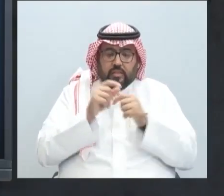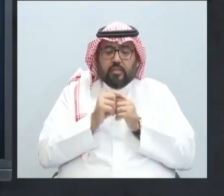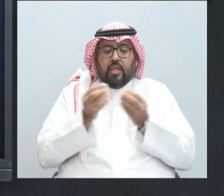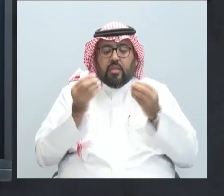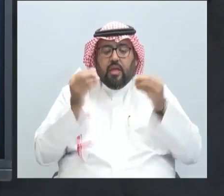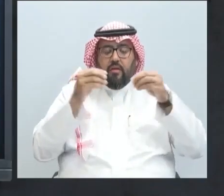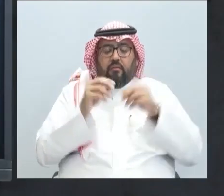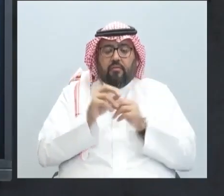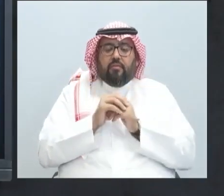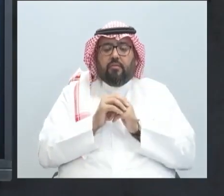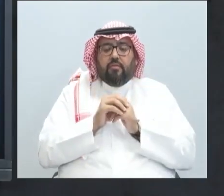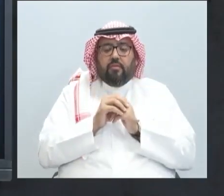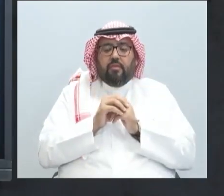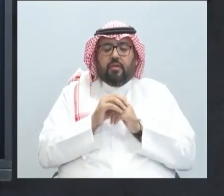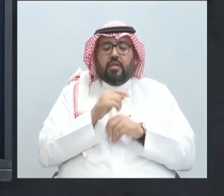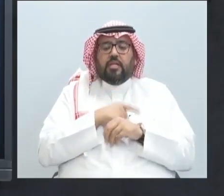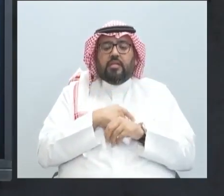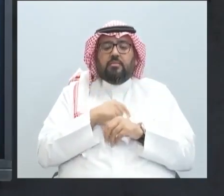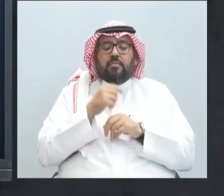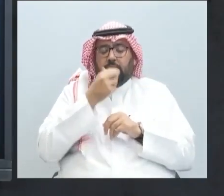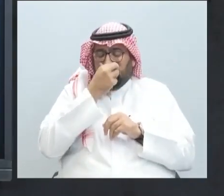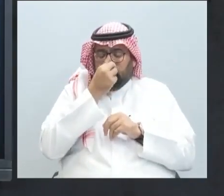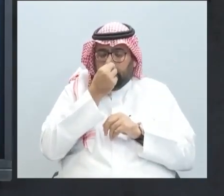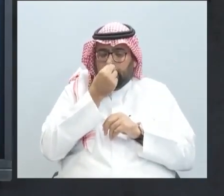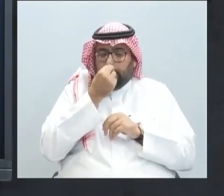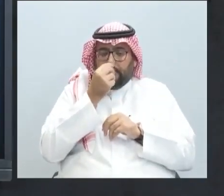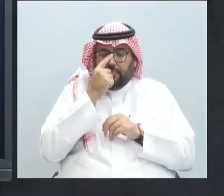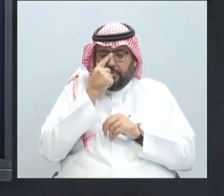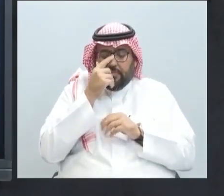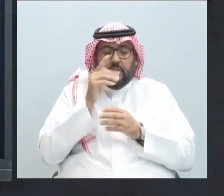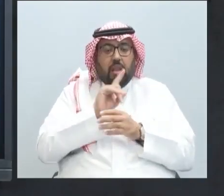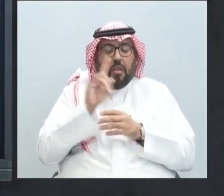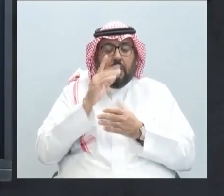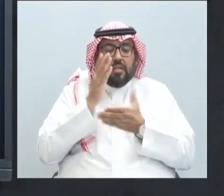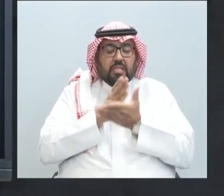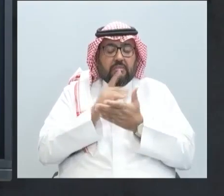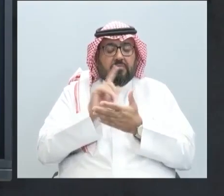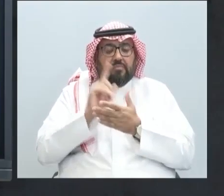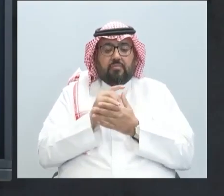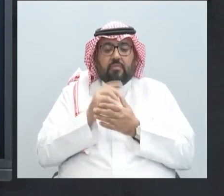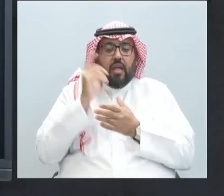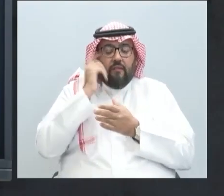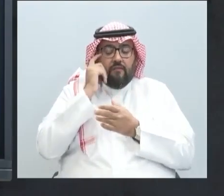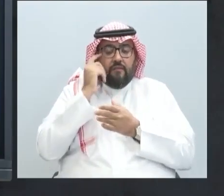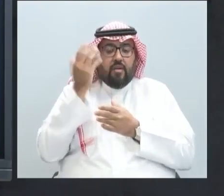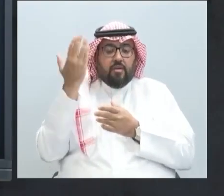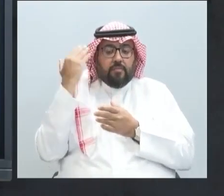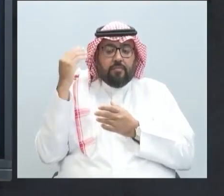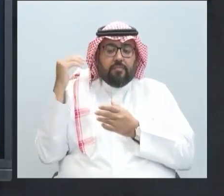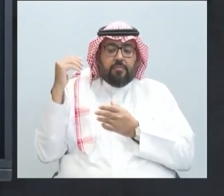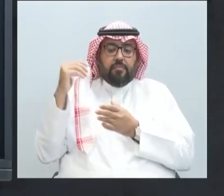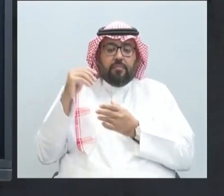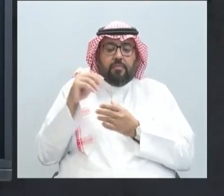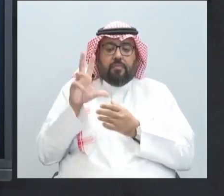تضاعف الديني او مرحله الاسم من الطور البيني لماذا لان هذه الخلايا لا تنقسم ولعل هذه المعرفه موجوده عندكم مسبقا الخلايا